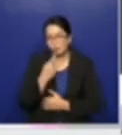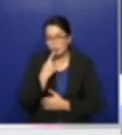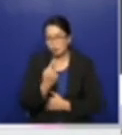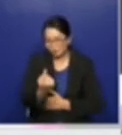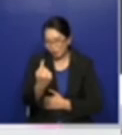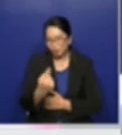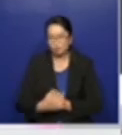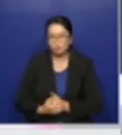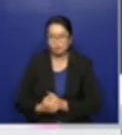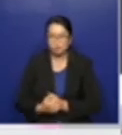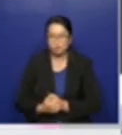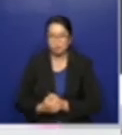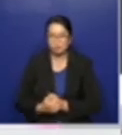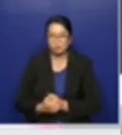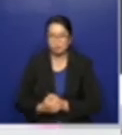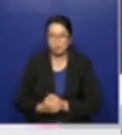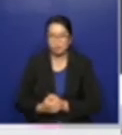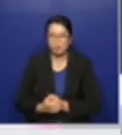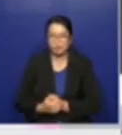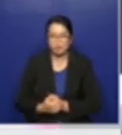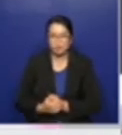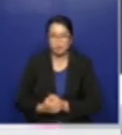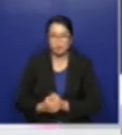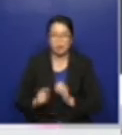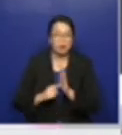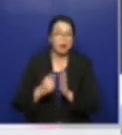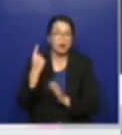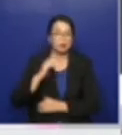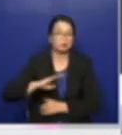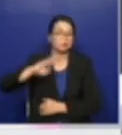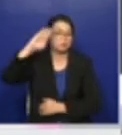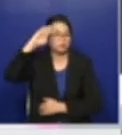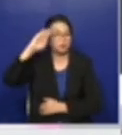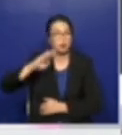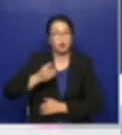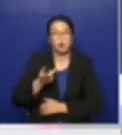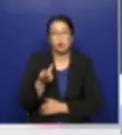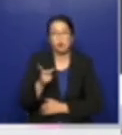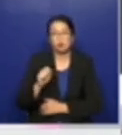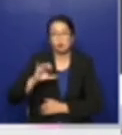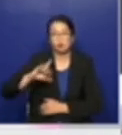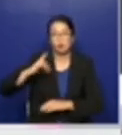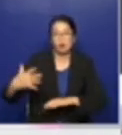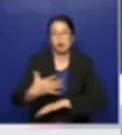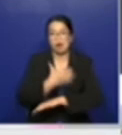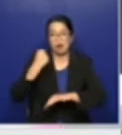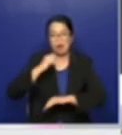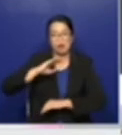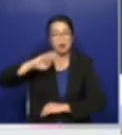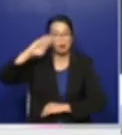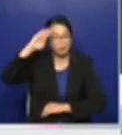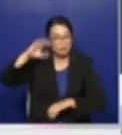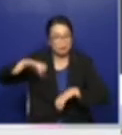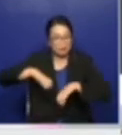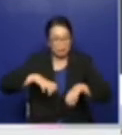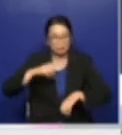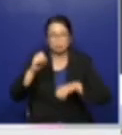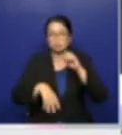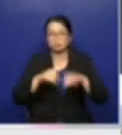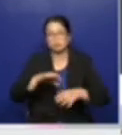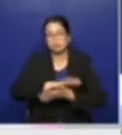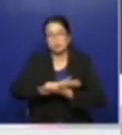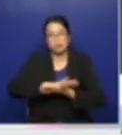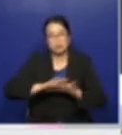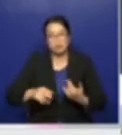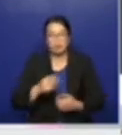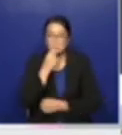อันเดียวเรื่องเก่าเนี่ยแรกๆคสช.ยึดอำนาจก็วังอาจบอกว่าจะจัดการกับขยะฮะเสร็จ